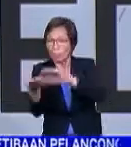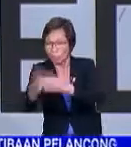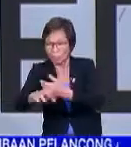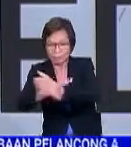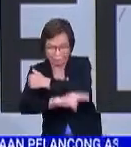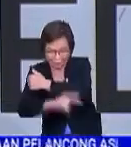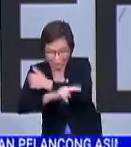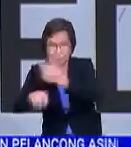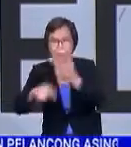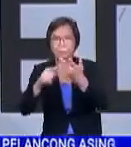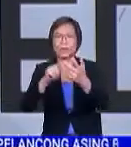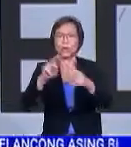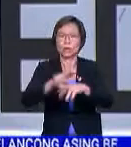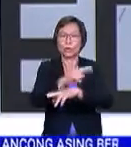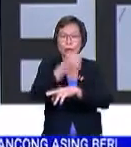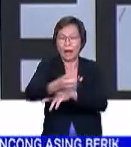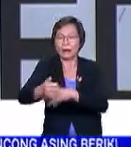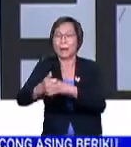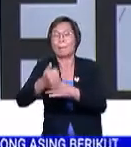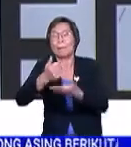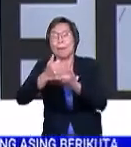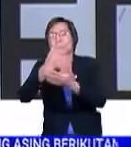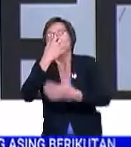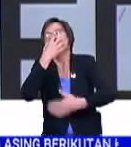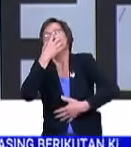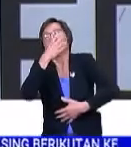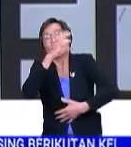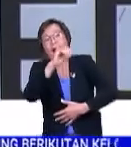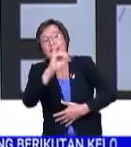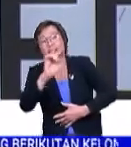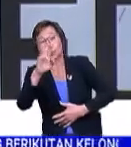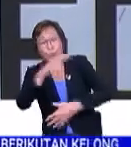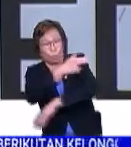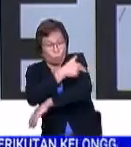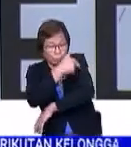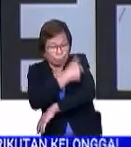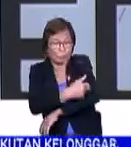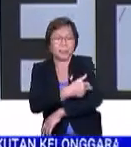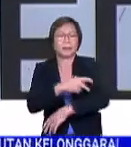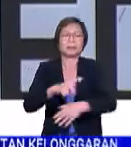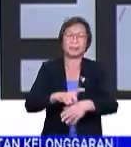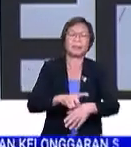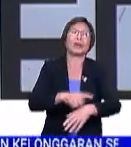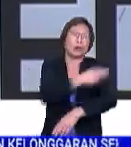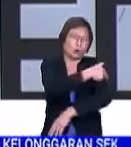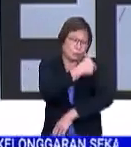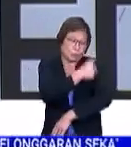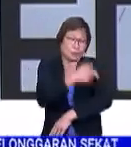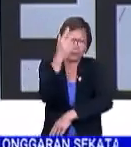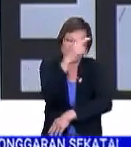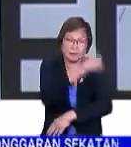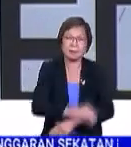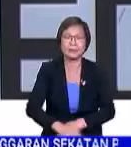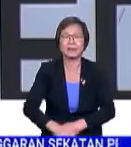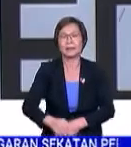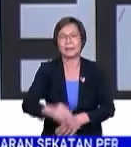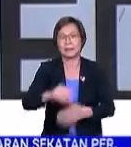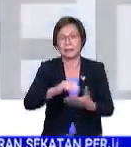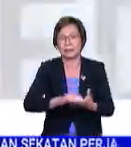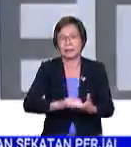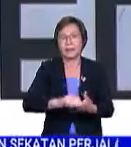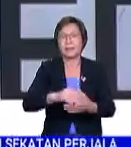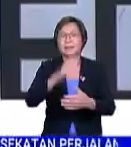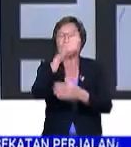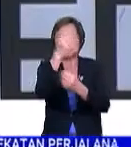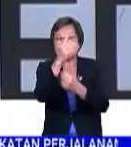negeri, kadar penggunaan alat bantuan pernafasan ICU hospital di fasiliti kesihatan awam, data mobility peringkat